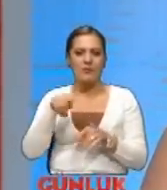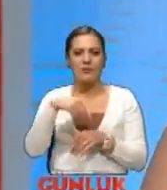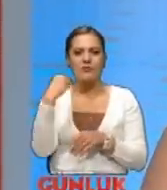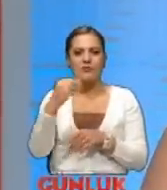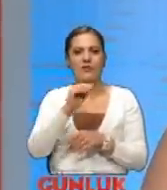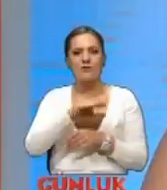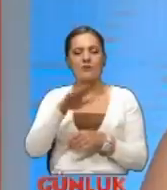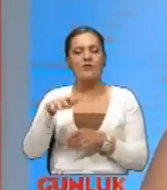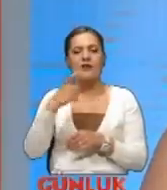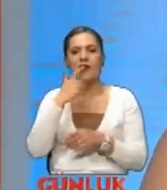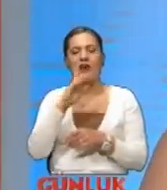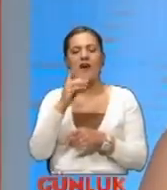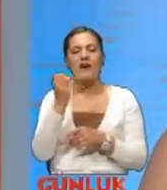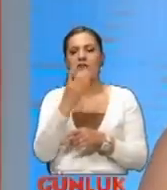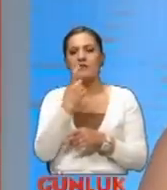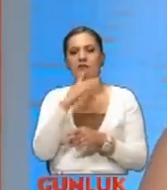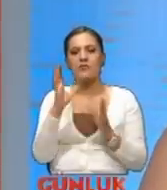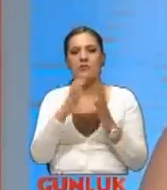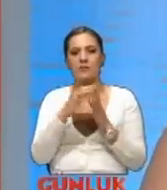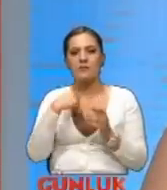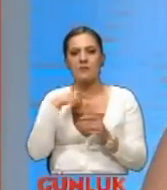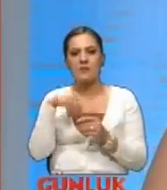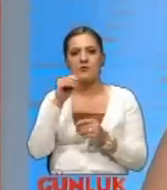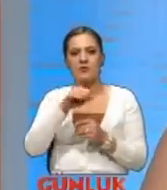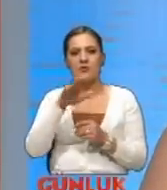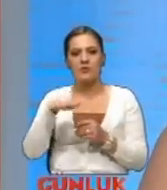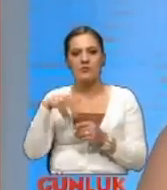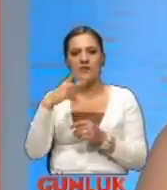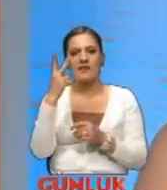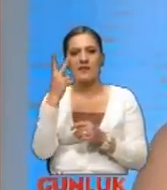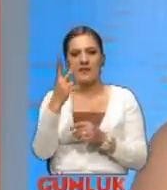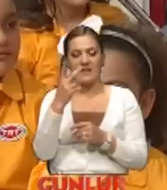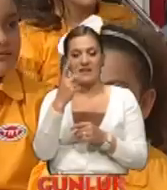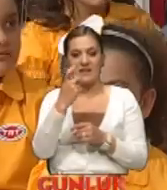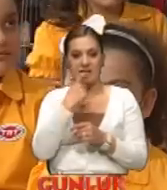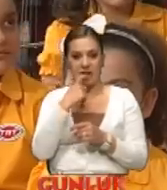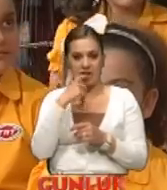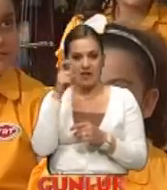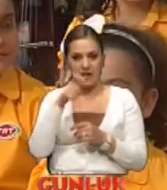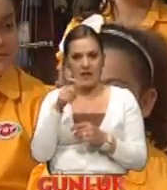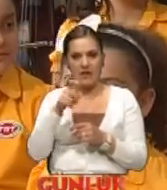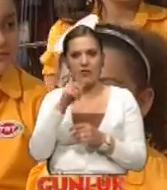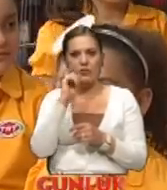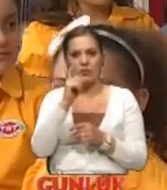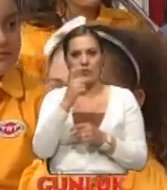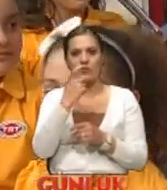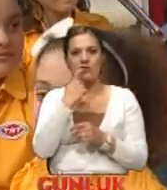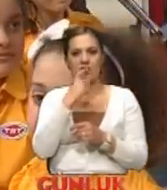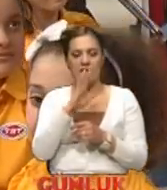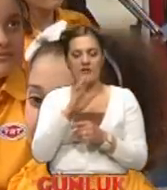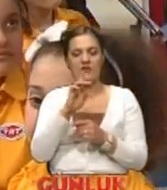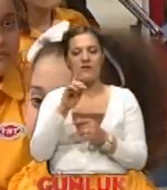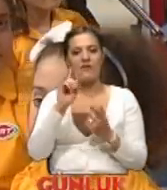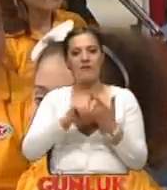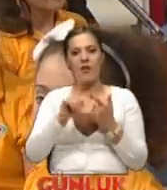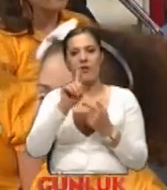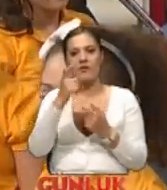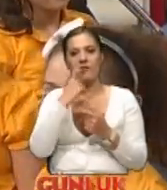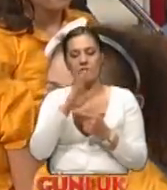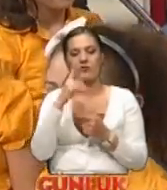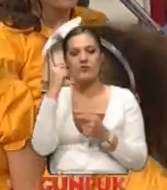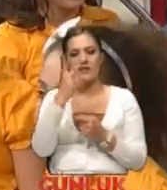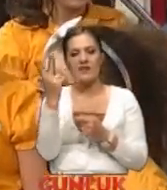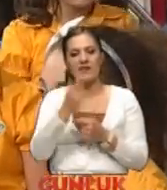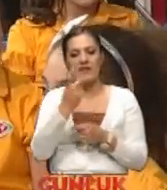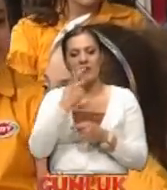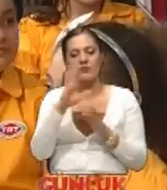güzel çocuklarımız kaç yaş grubu? Bizim çocuklarımız ikinci seneleri 9 yaşında ve 10 yaşındalar. Çünkü iki yaş